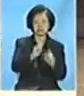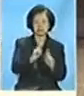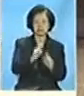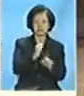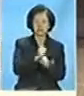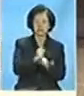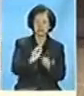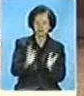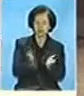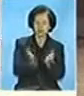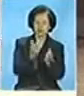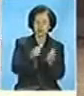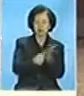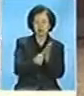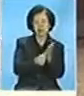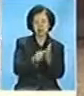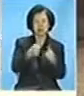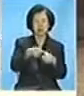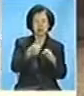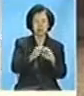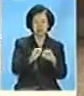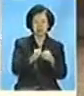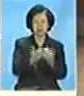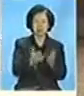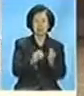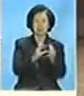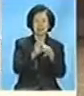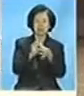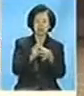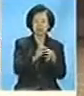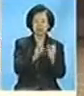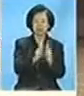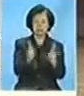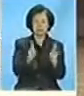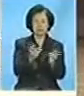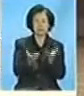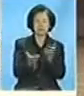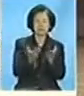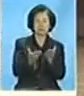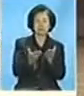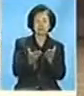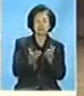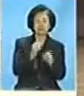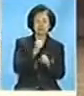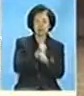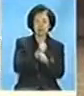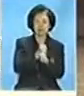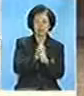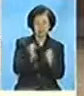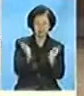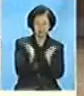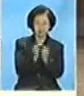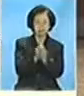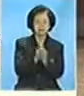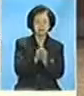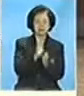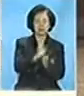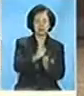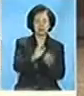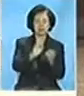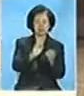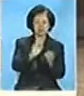ควรจะส่งเสริมและแก้ไขปัญหาอย่างไรนะครับเกี่ยวเรื่องกรรมการหรือแม้กระทั่งการทำงานให้มีส่วนร่วมของเพื่อนสมา